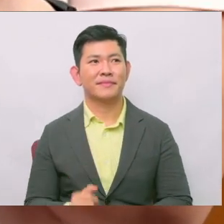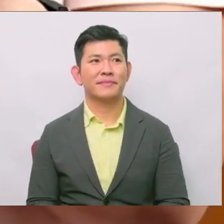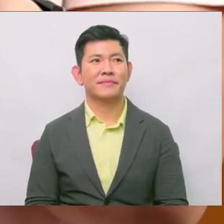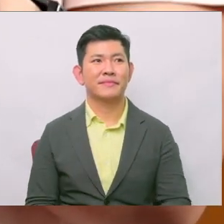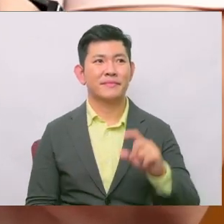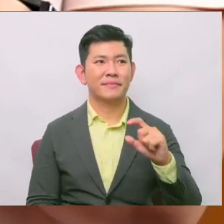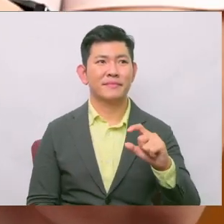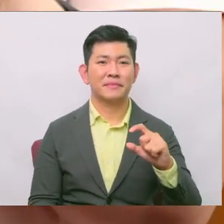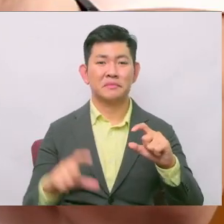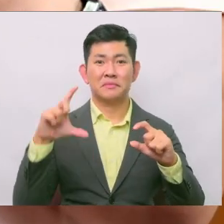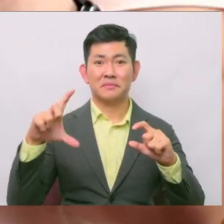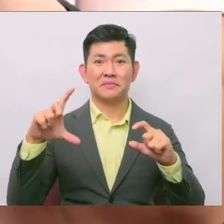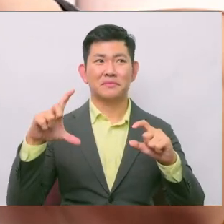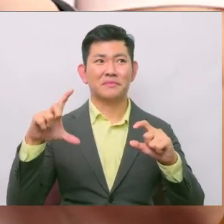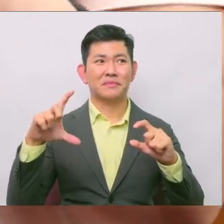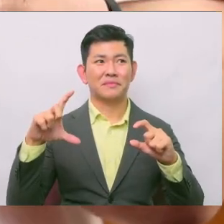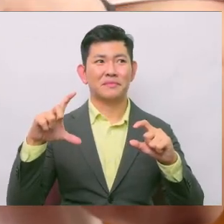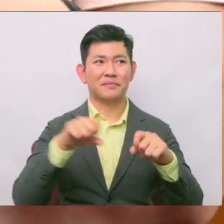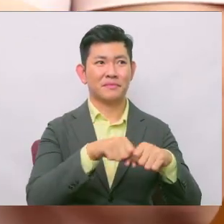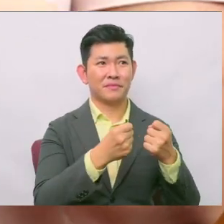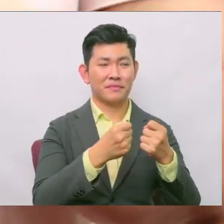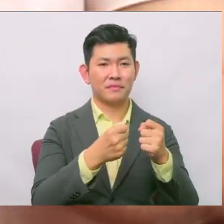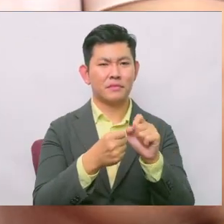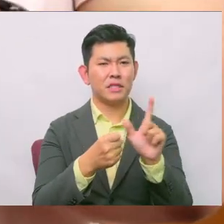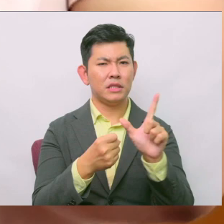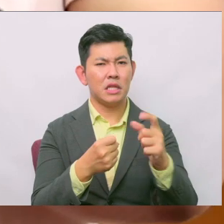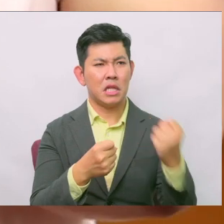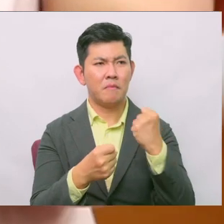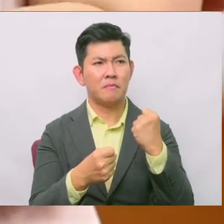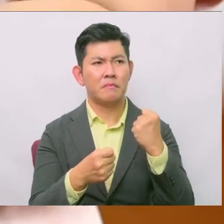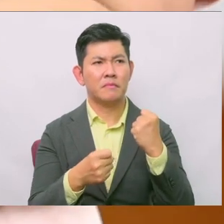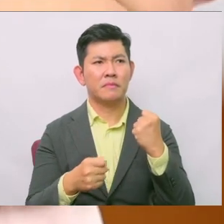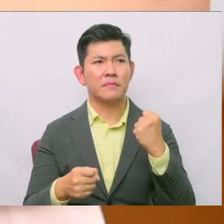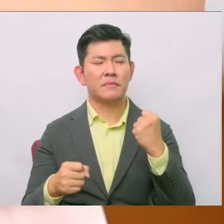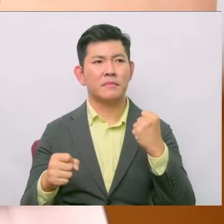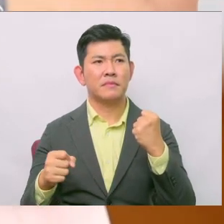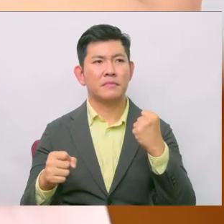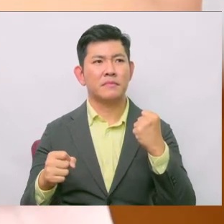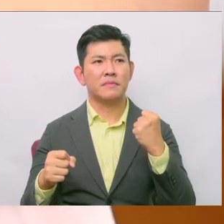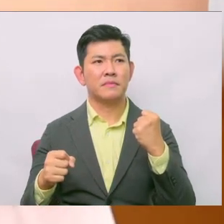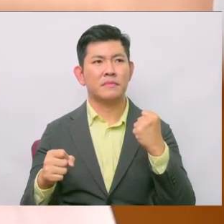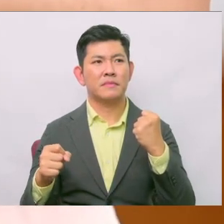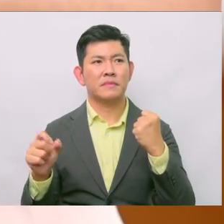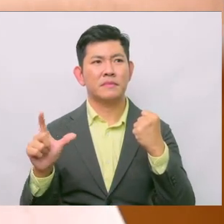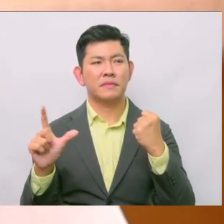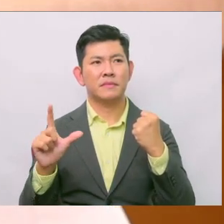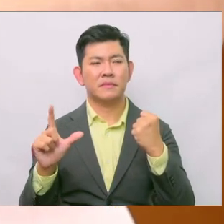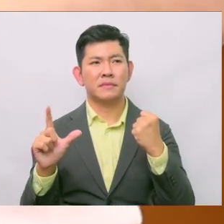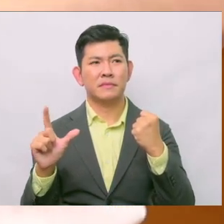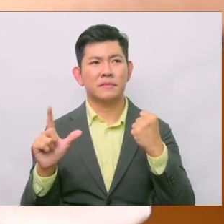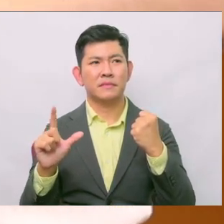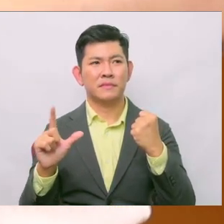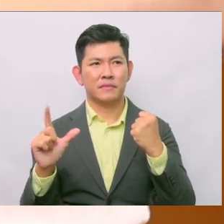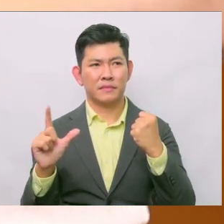ะคะเราลองมาดูนะคะนี่สีต่างกันจริงด้วยนะคะ